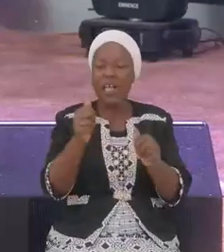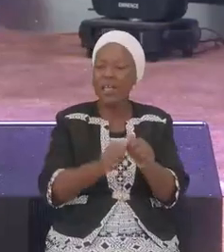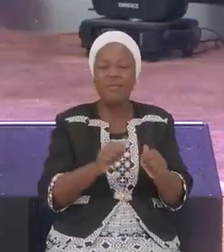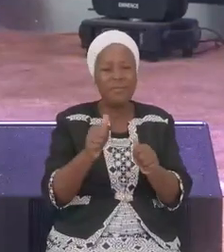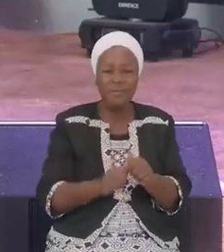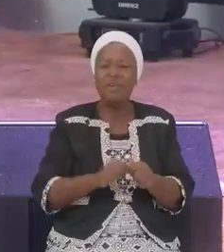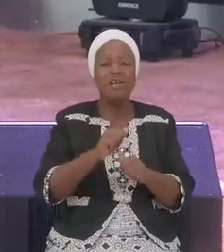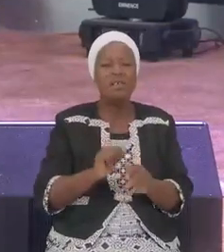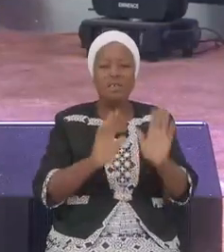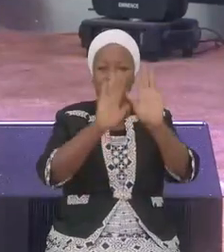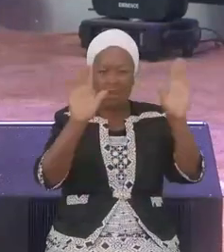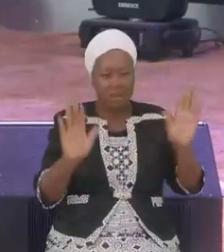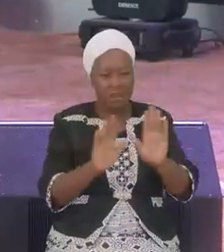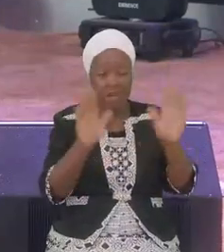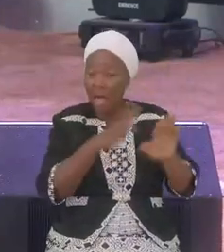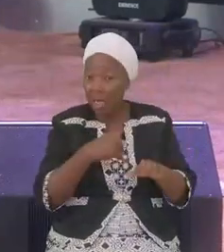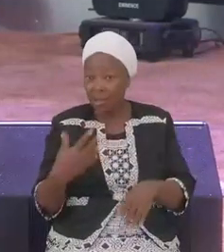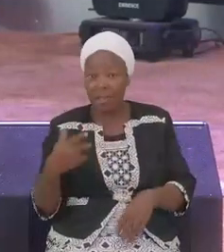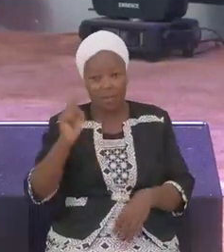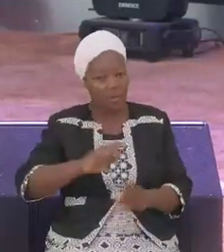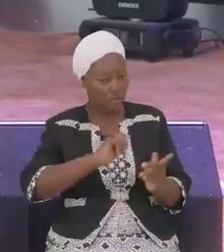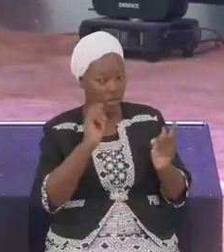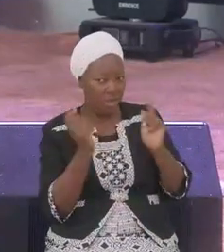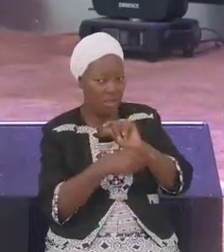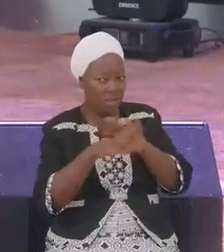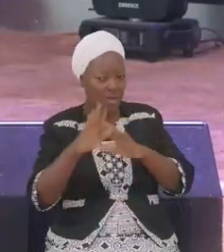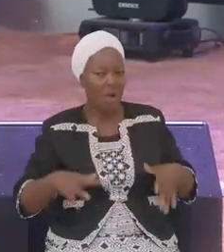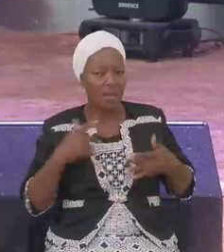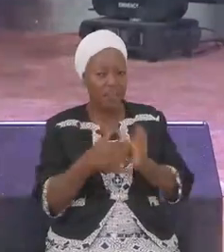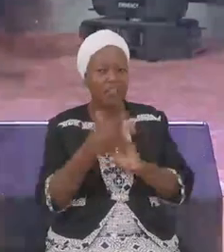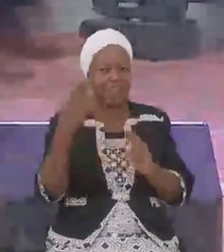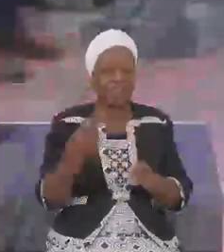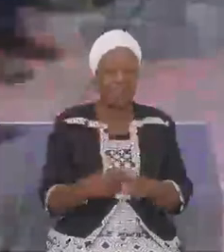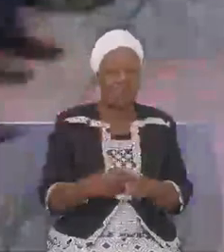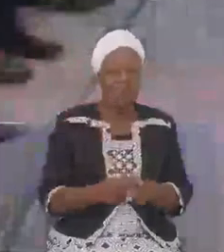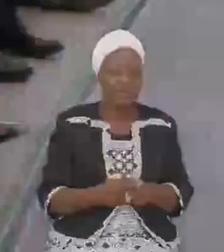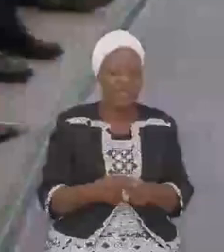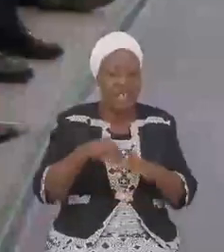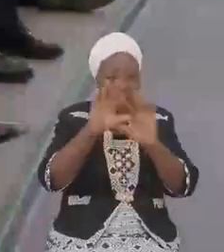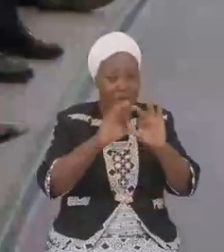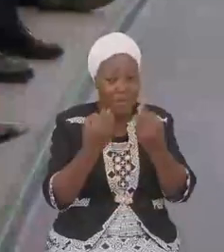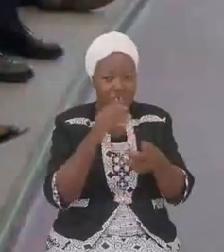janvier 2023. Et les choses doivent changer dans votre vie, dans votre famille,